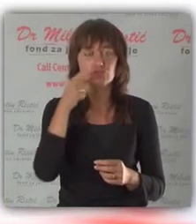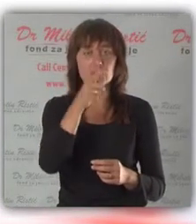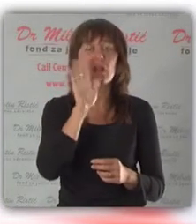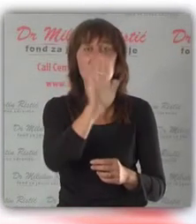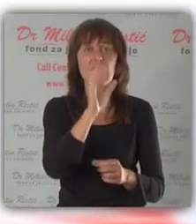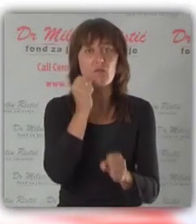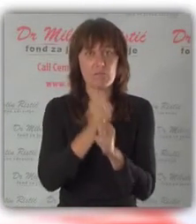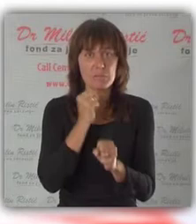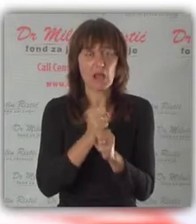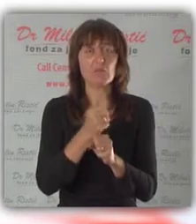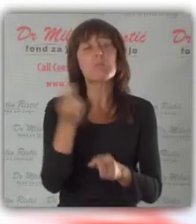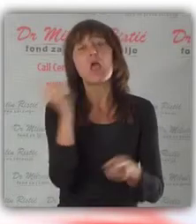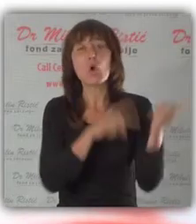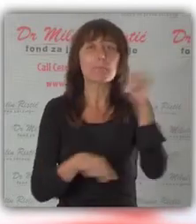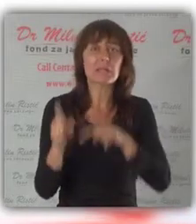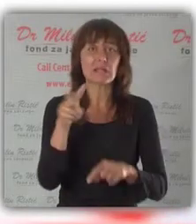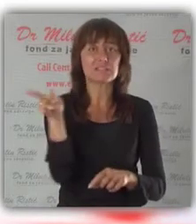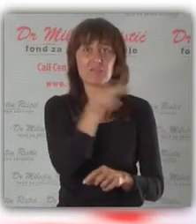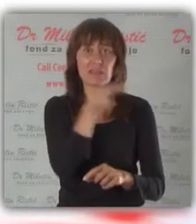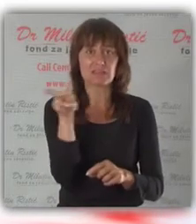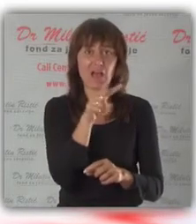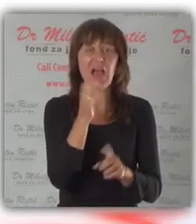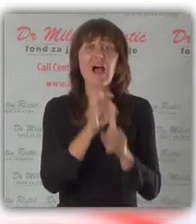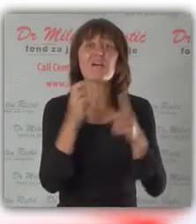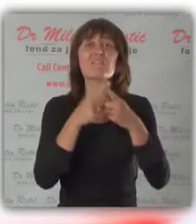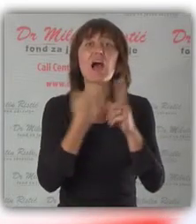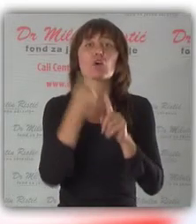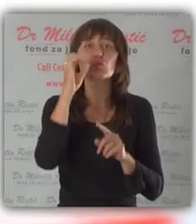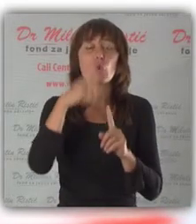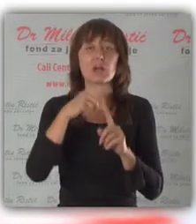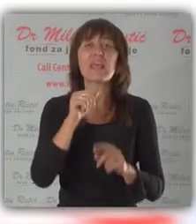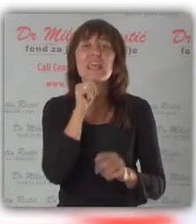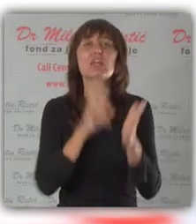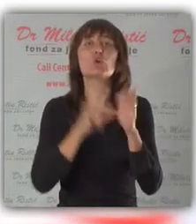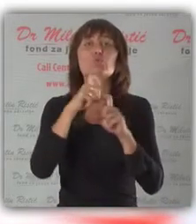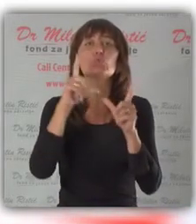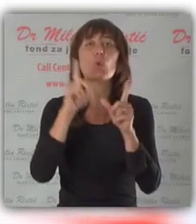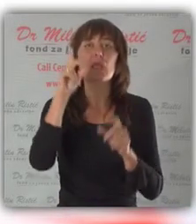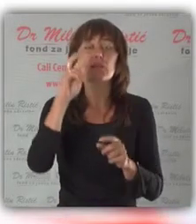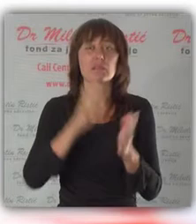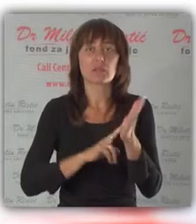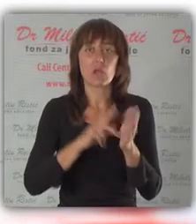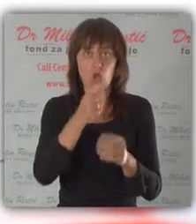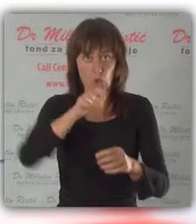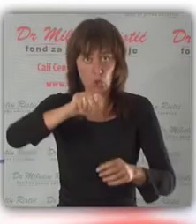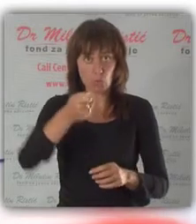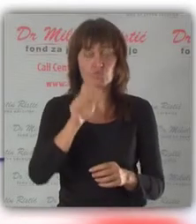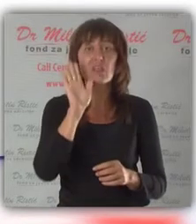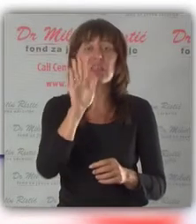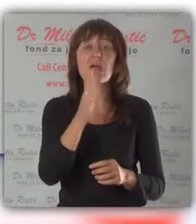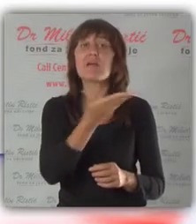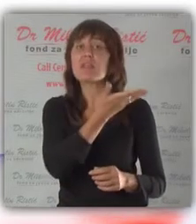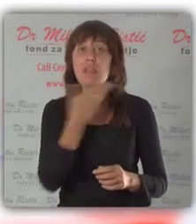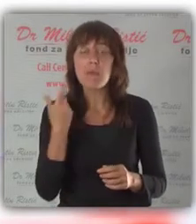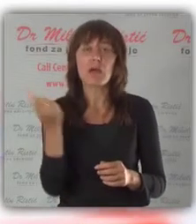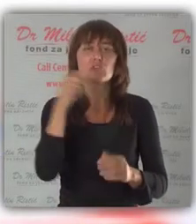insulina, njegovim neadekvatnim delovanjem ili kombinacijom ova dva faktora. Insulin je ključ za ulazak glukoze u ćeliju i